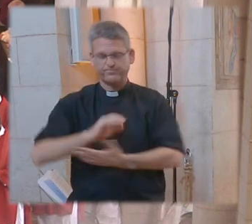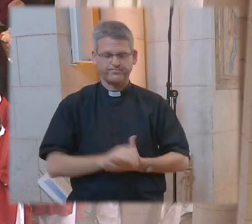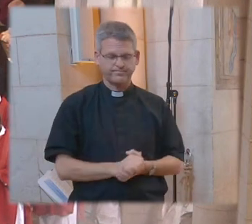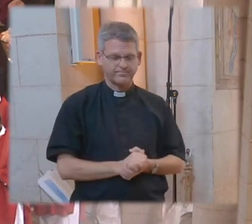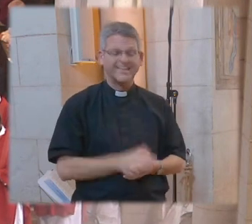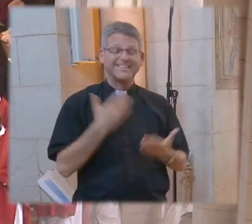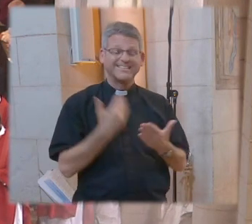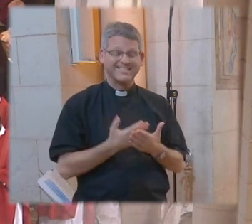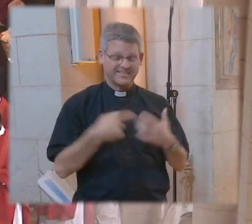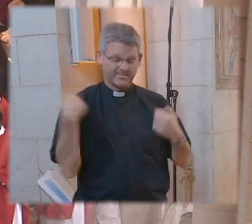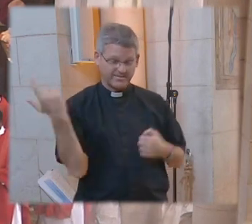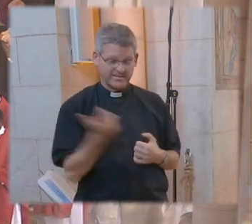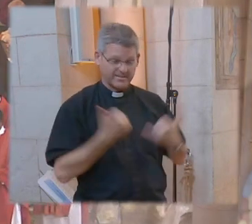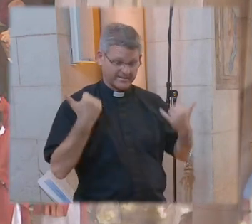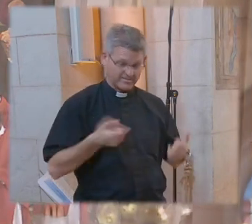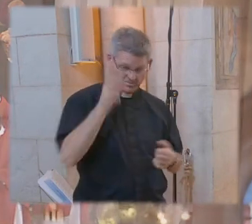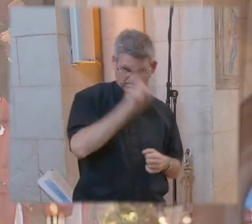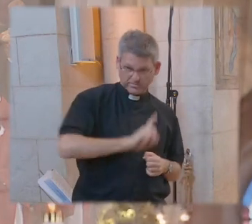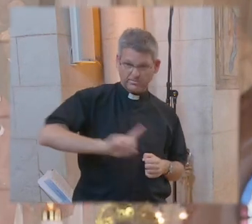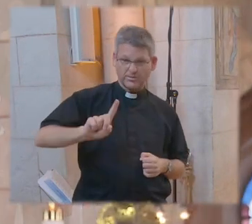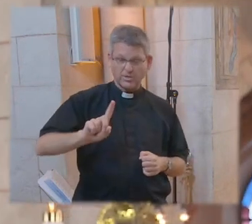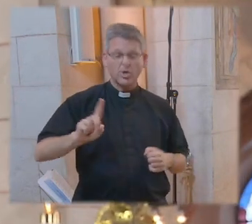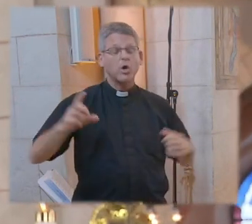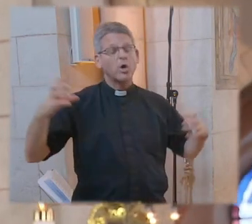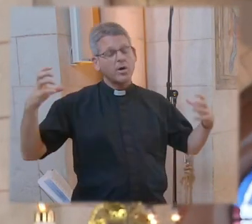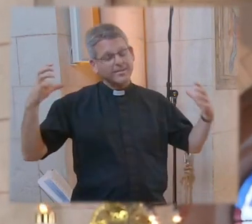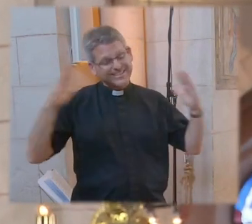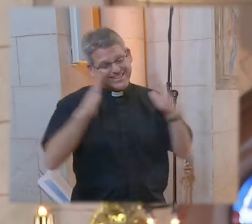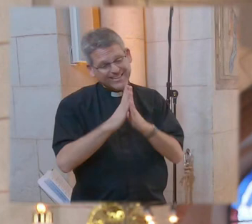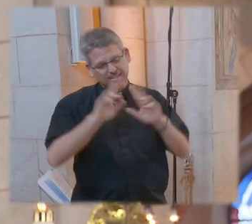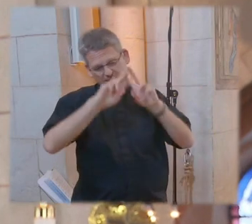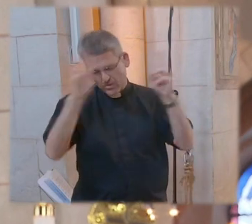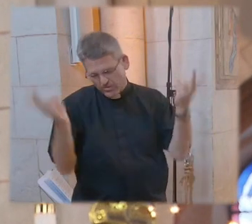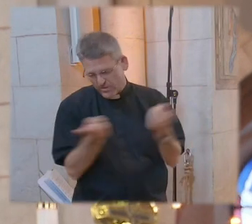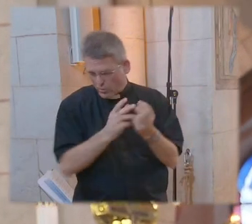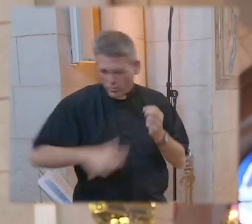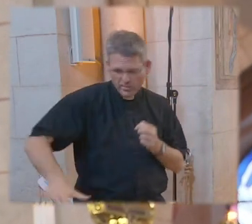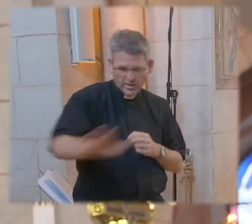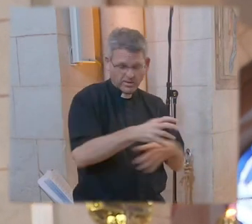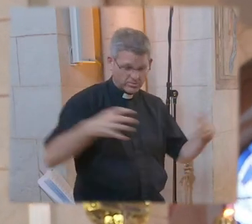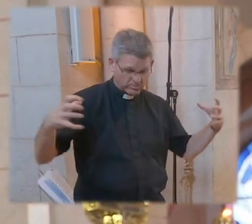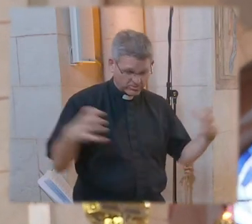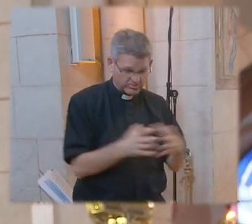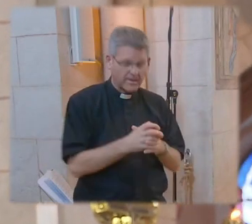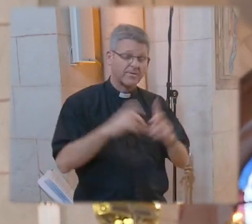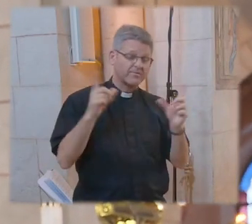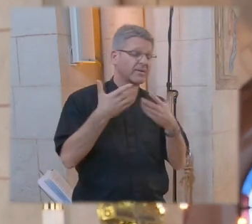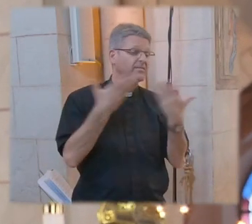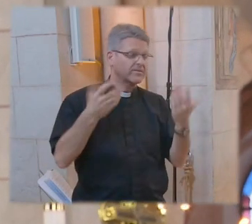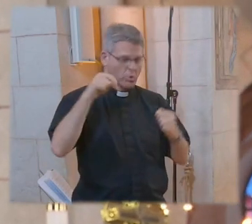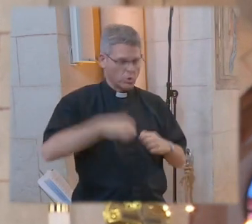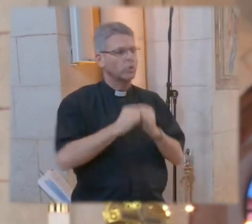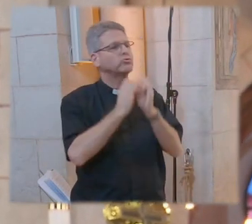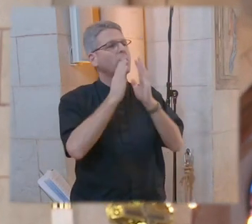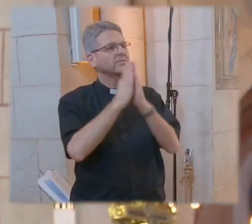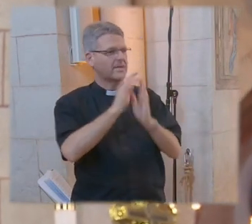Darum kommen wir vor dein Angesicht und feiern in Gemeinschaft mit der ganzen Kirche den ersten Tag der Woche als